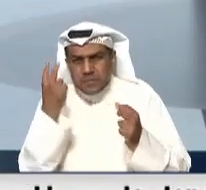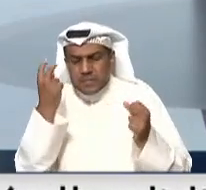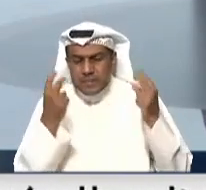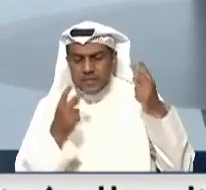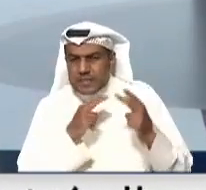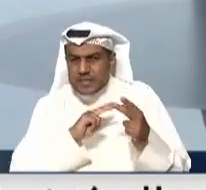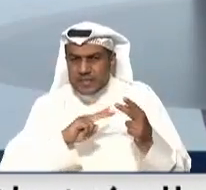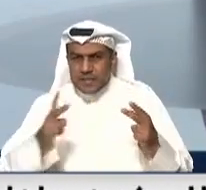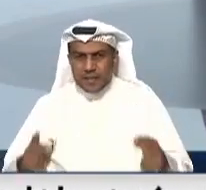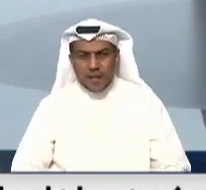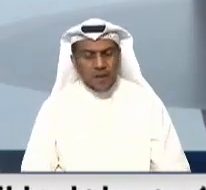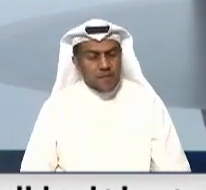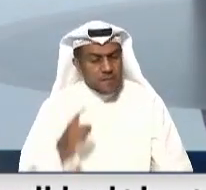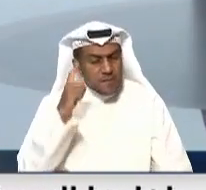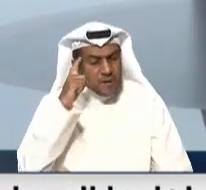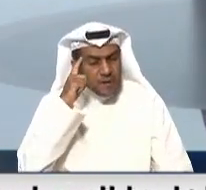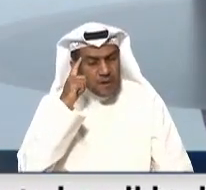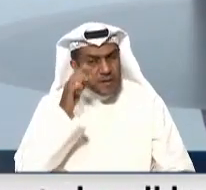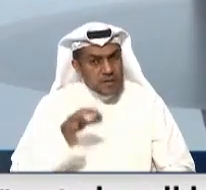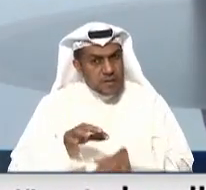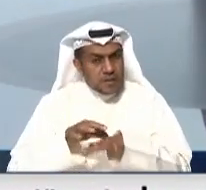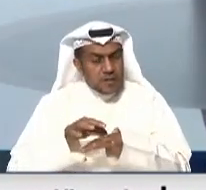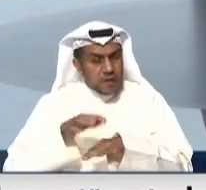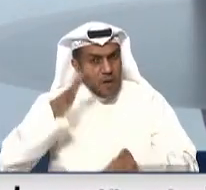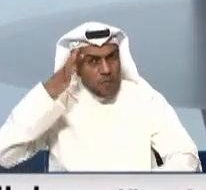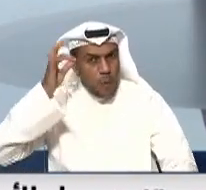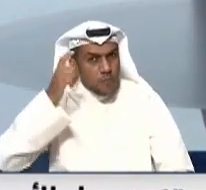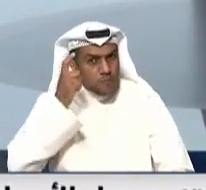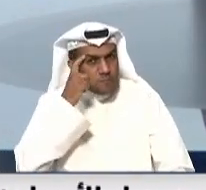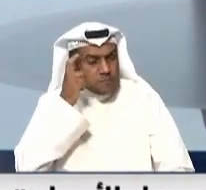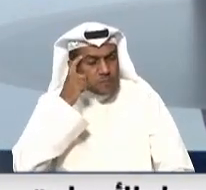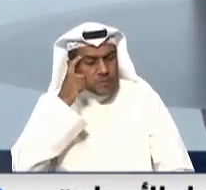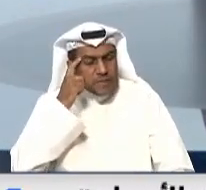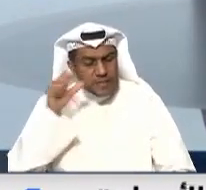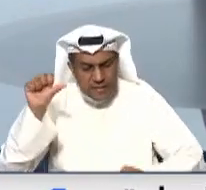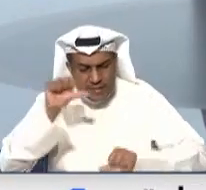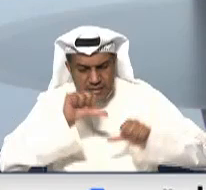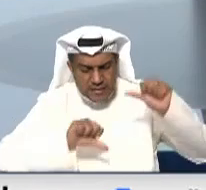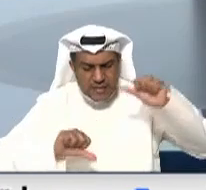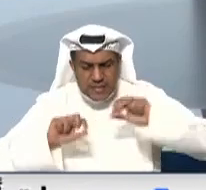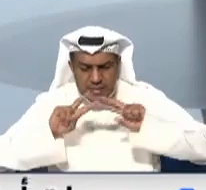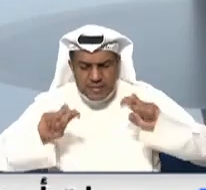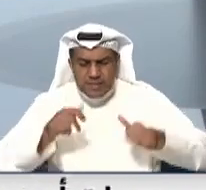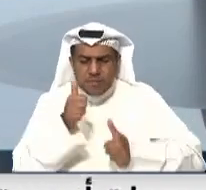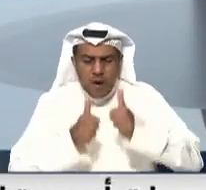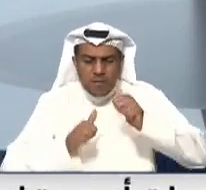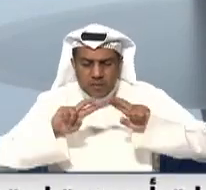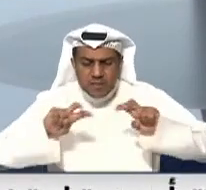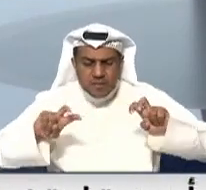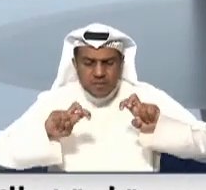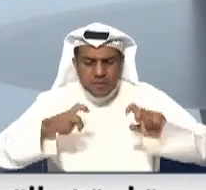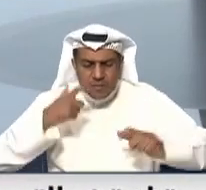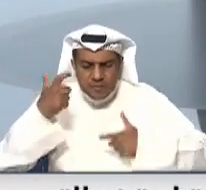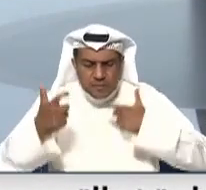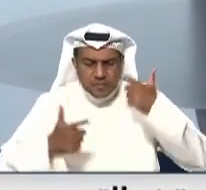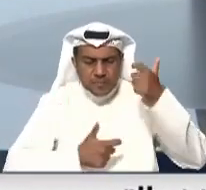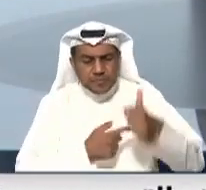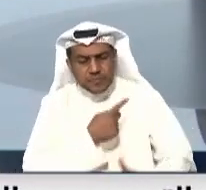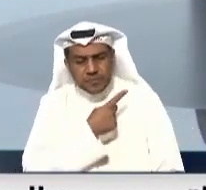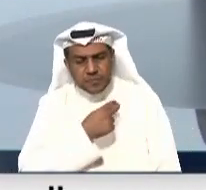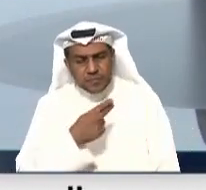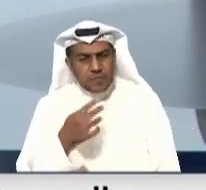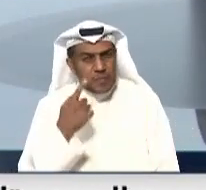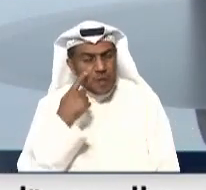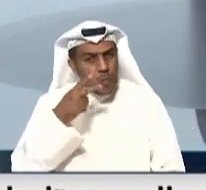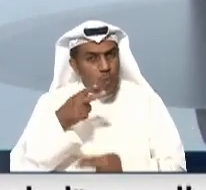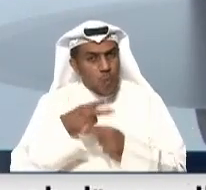تكريس ركيزة رأس المال البشري والإبداعي، لتكون الكوادر الوطنية العنوان الأكبر